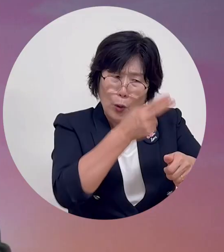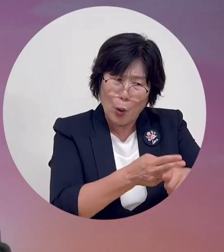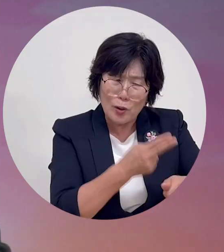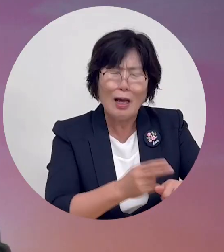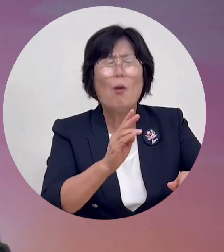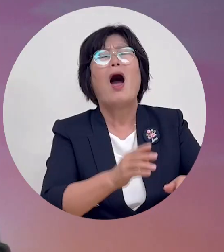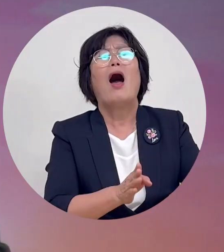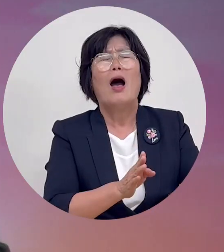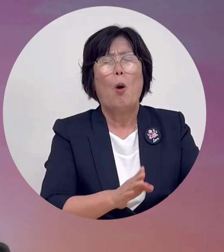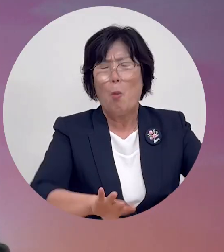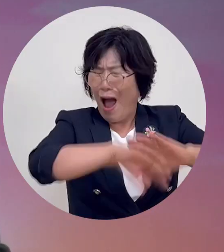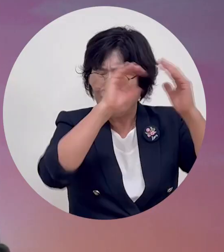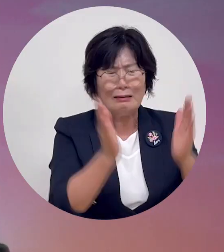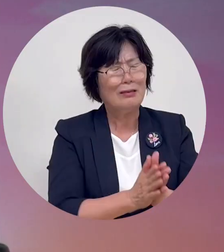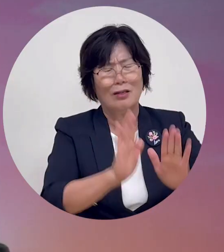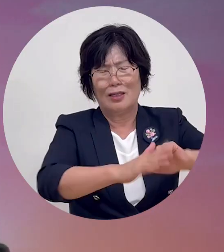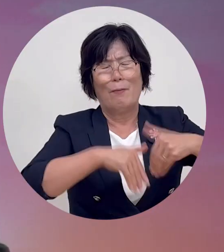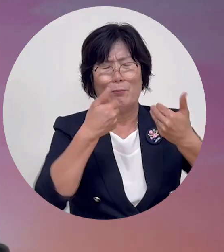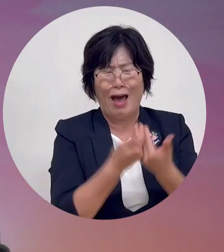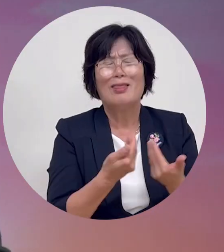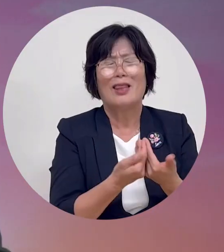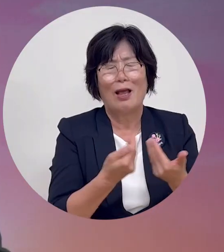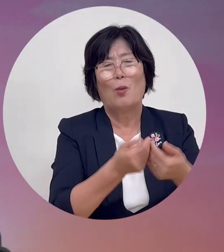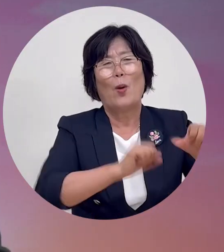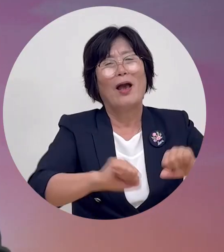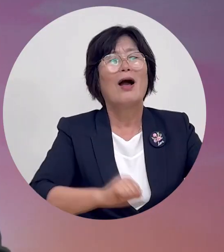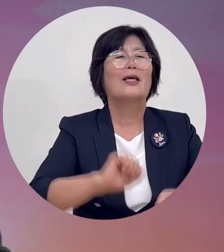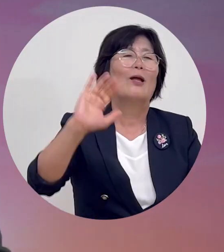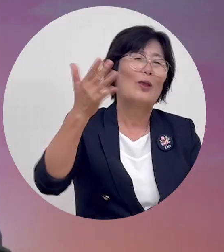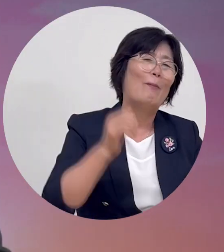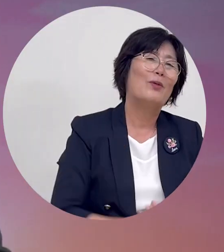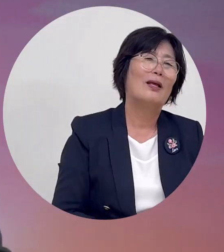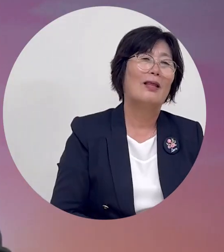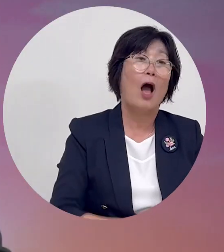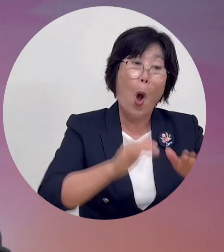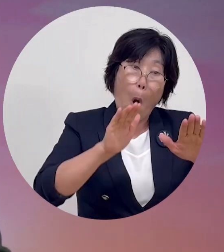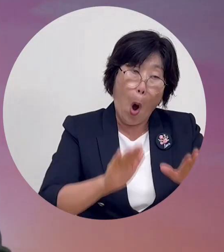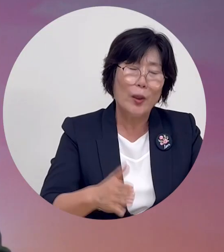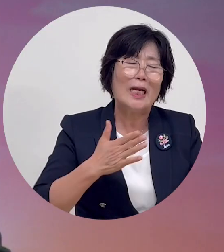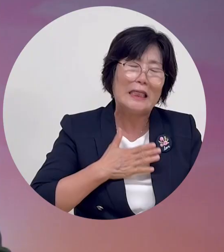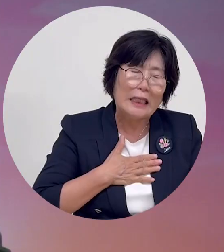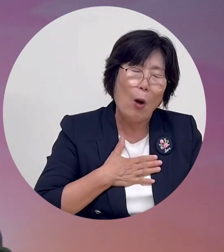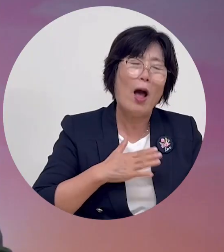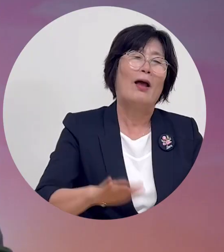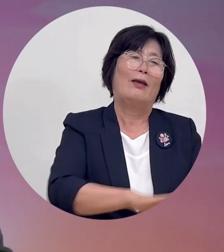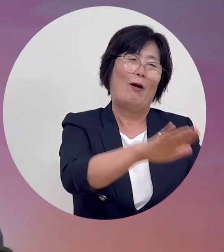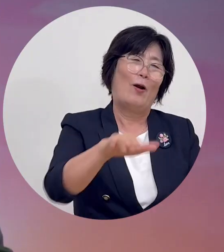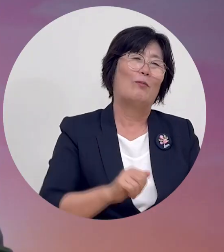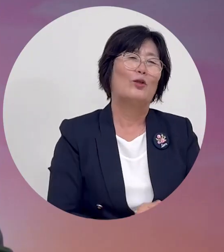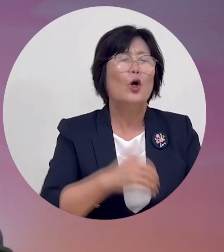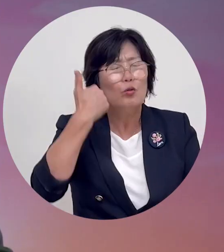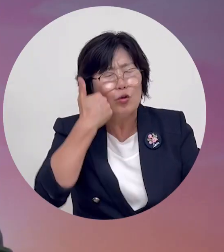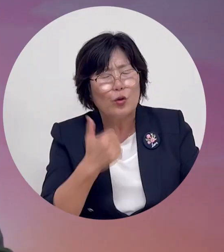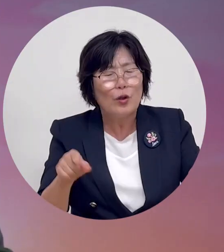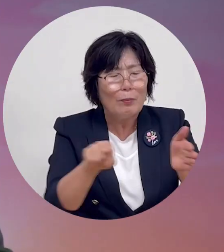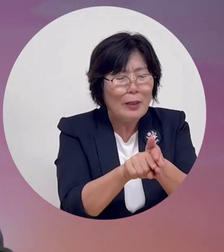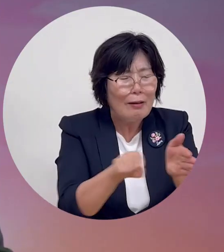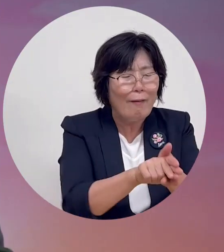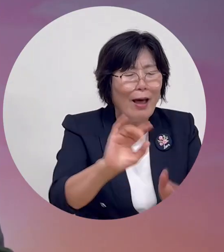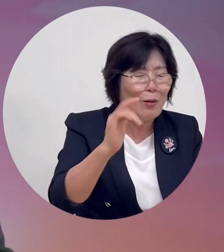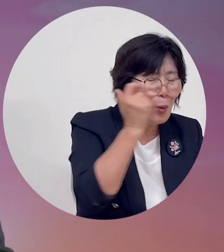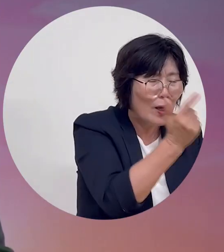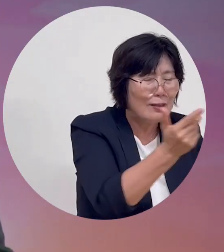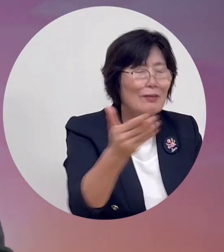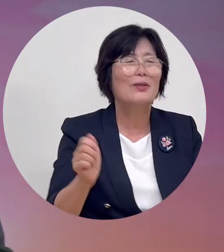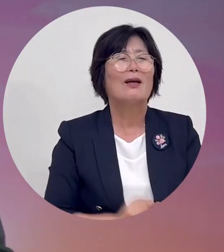정반대예요. 정반대. 그러니까 오늘 또 저와 여러분은 누구를 믿어야겠어요? 예수를